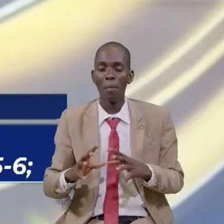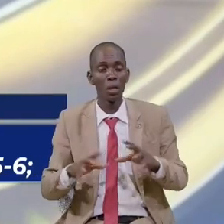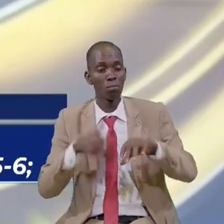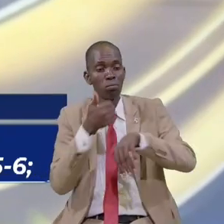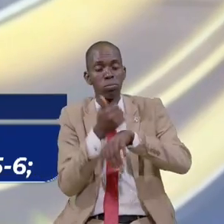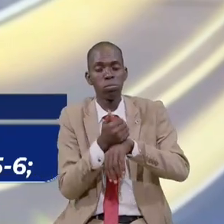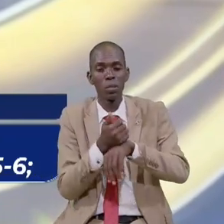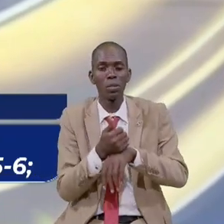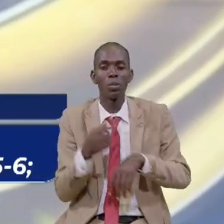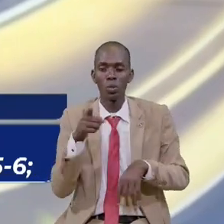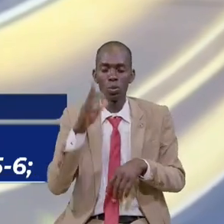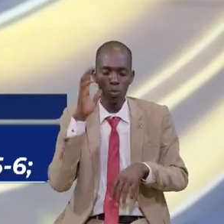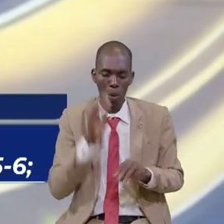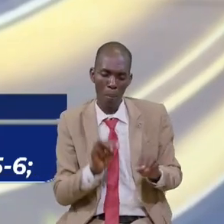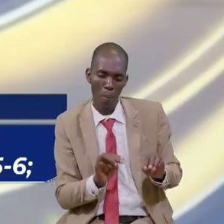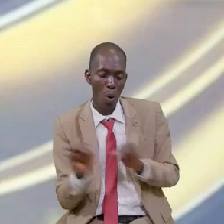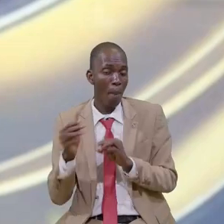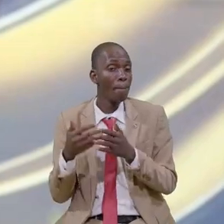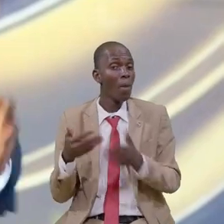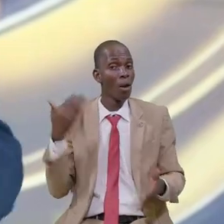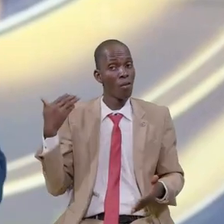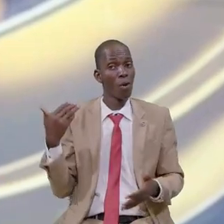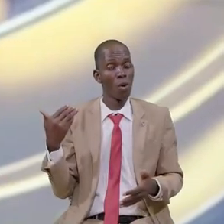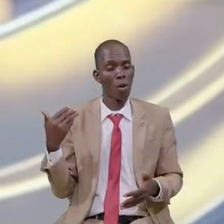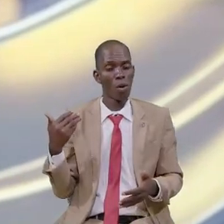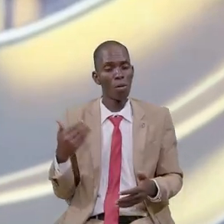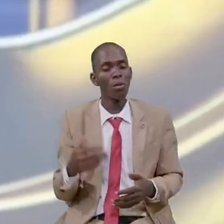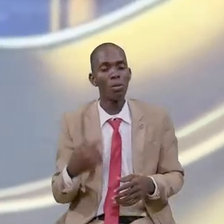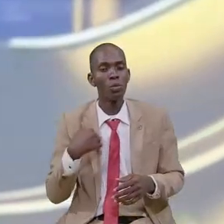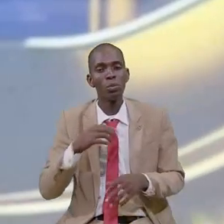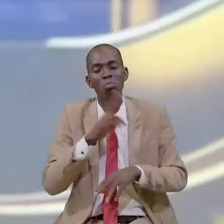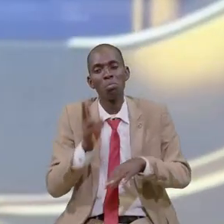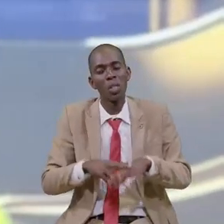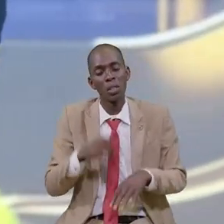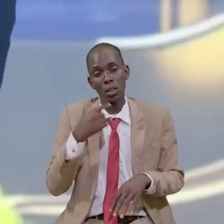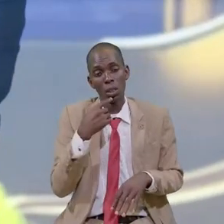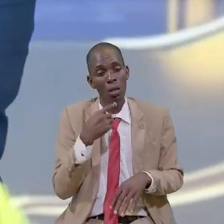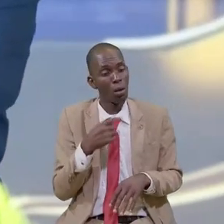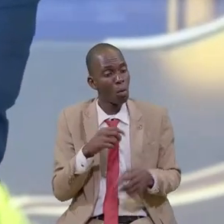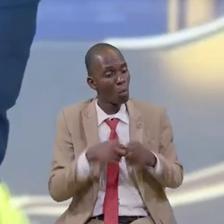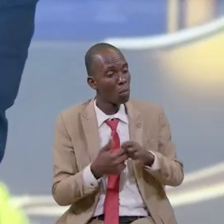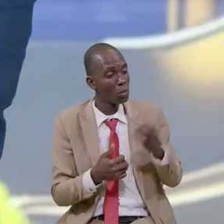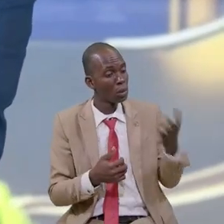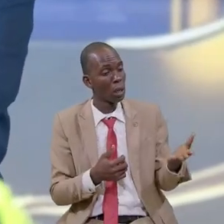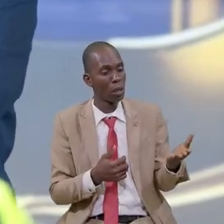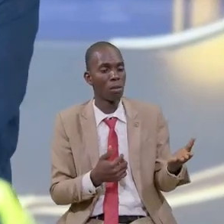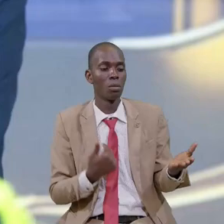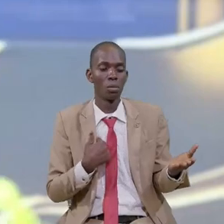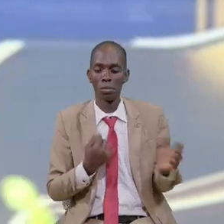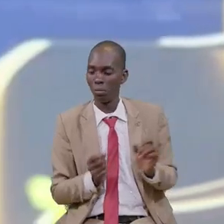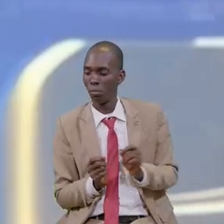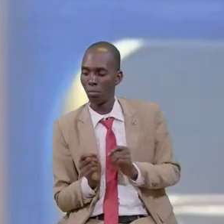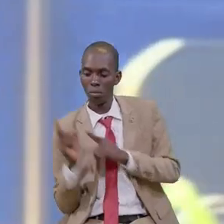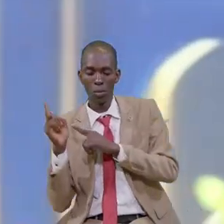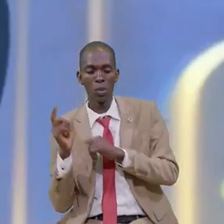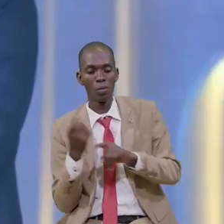passé, on disait, montagne, oh tu es là, oh moi je m'en vais, je m'éloigne de mes